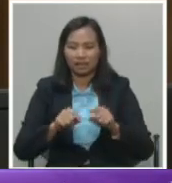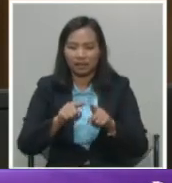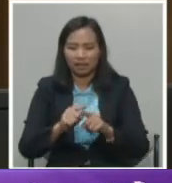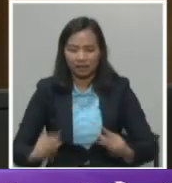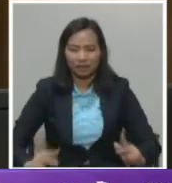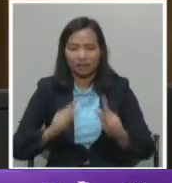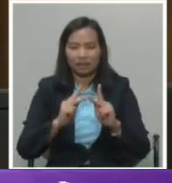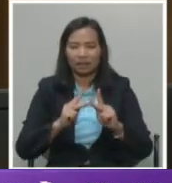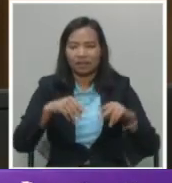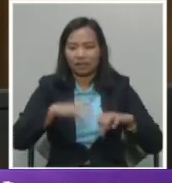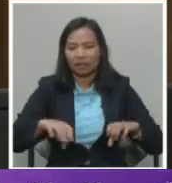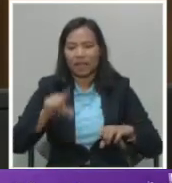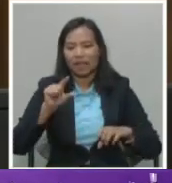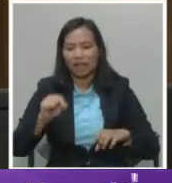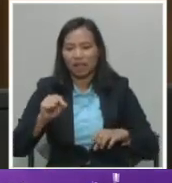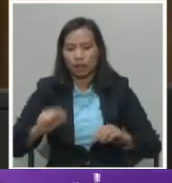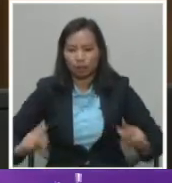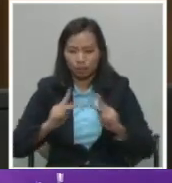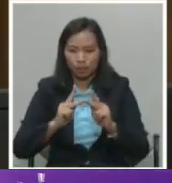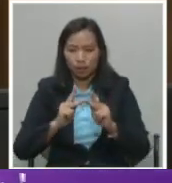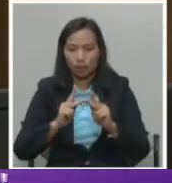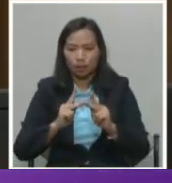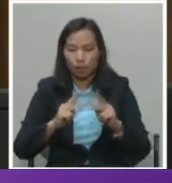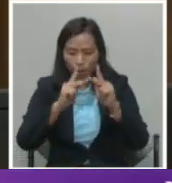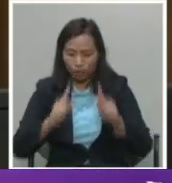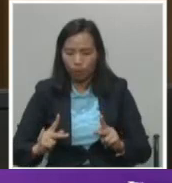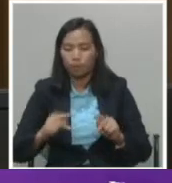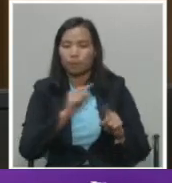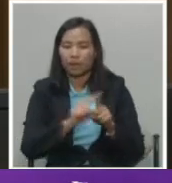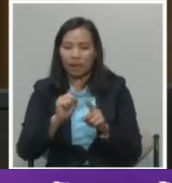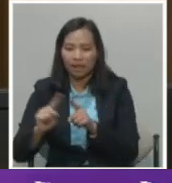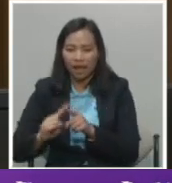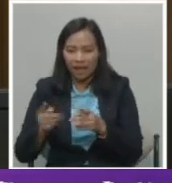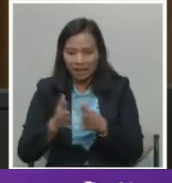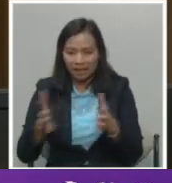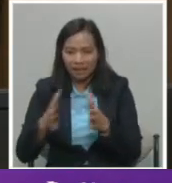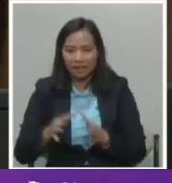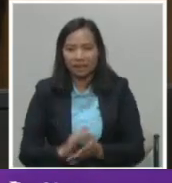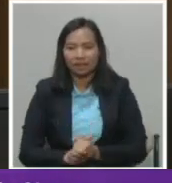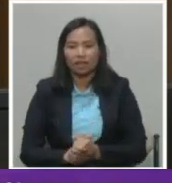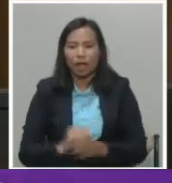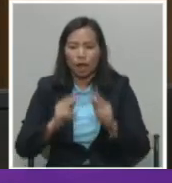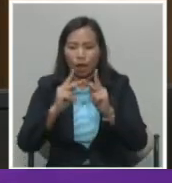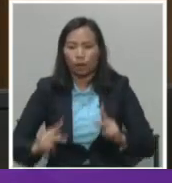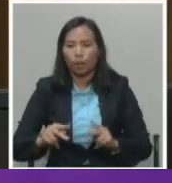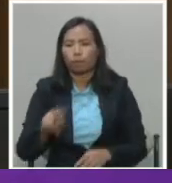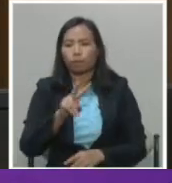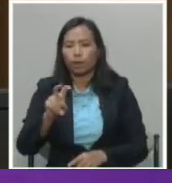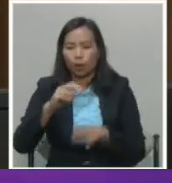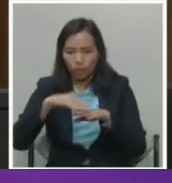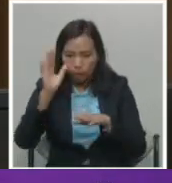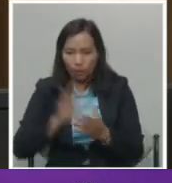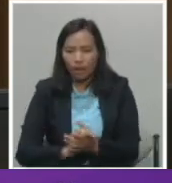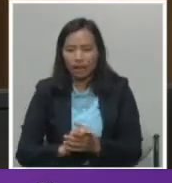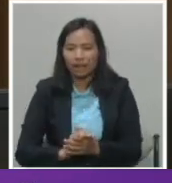กระทรวง20กระทรวงหน่วยงานอื่นๆเทียบเท่ากระทรวงเยอะแยะหมดกรมมี200กว่ากรมเนี่ยนะคือแล้วล